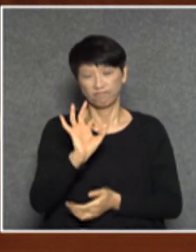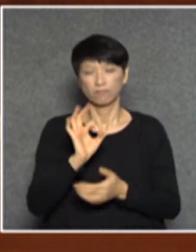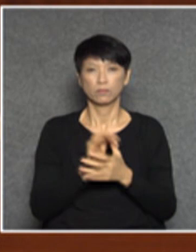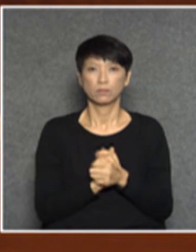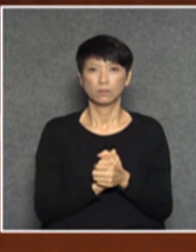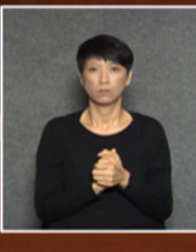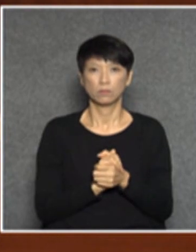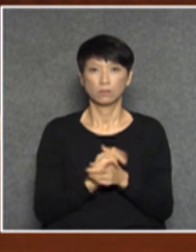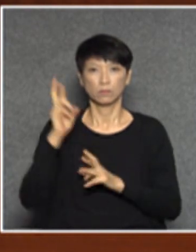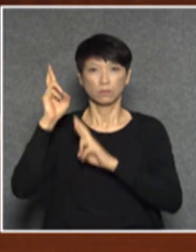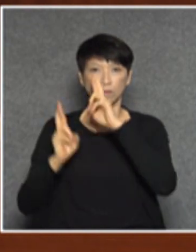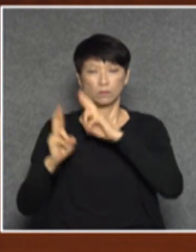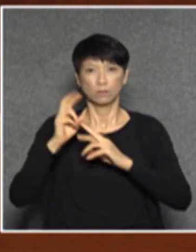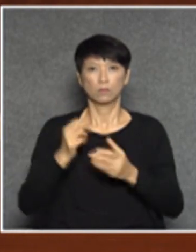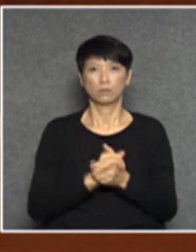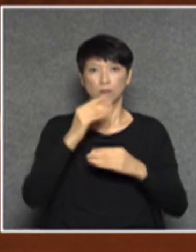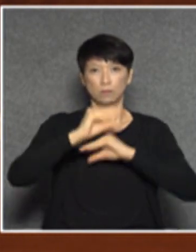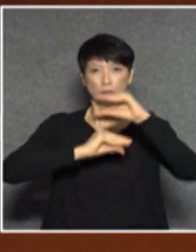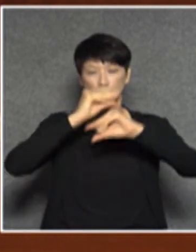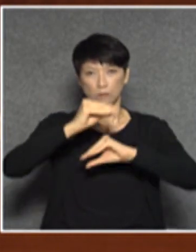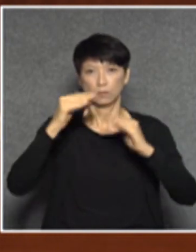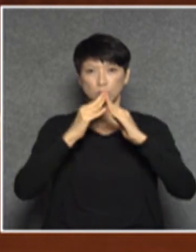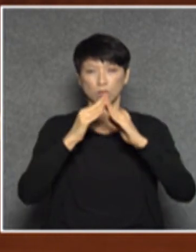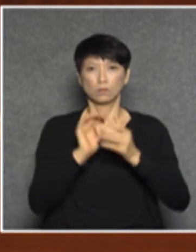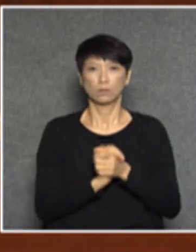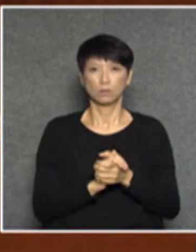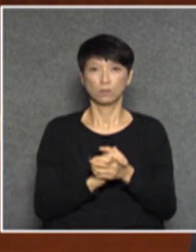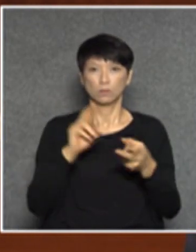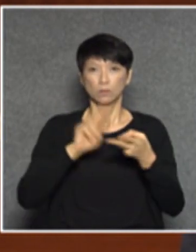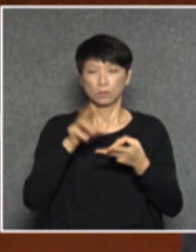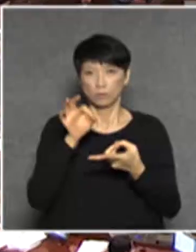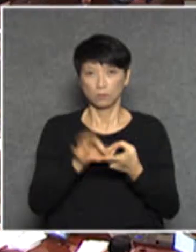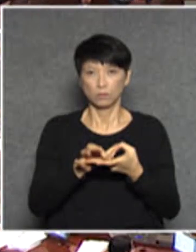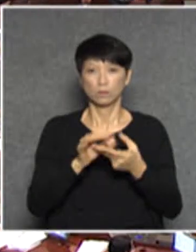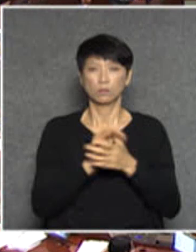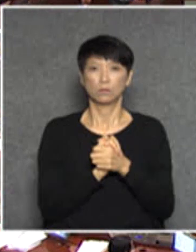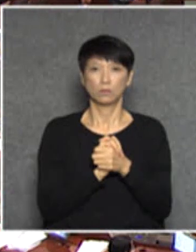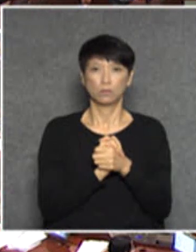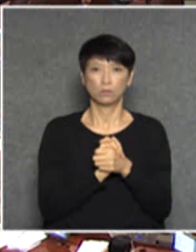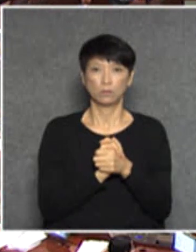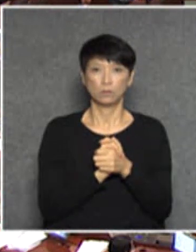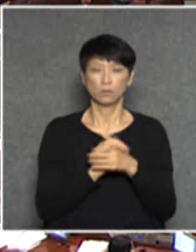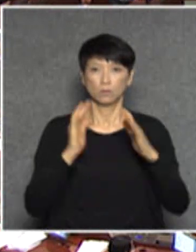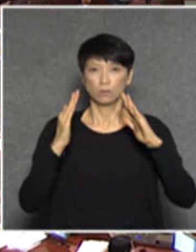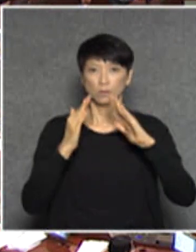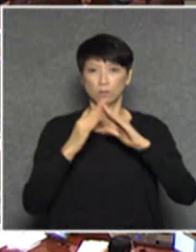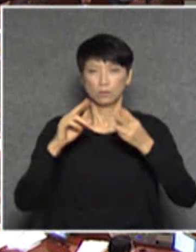建局、房協啊等等依啲相關機構同埋咧專業團體，會為一啲進行維修嘅大廈業主咧提供